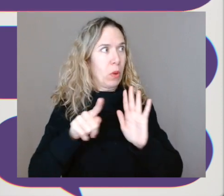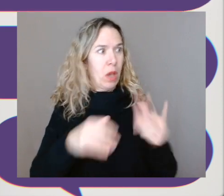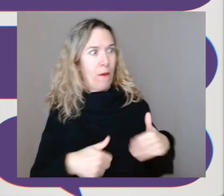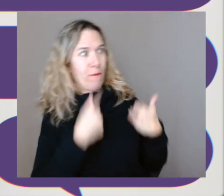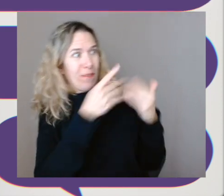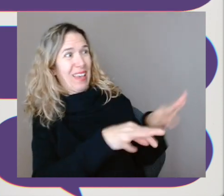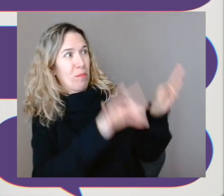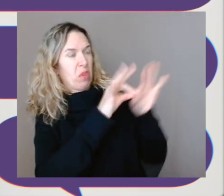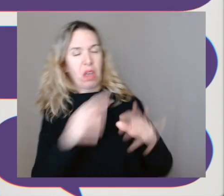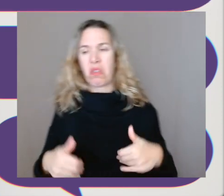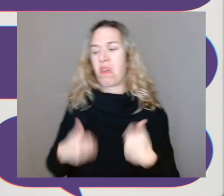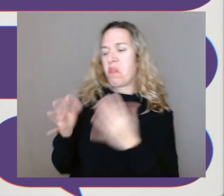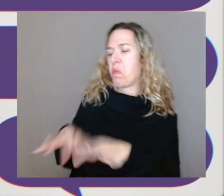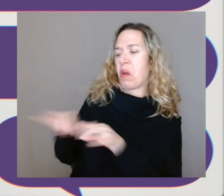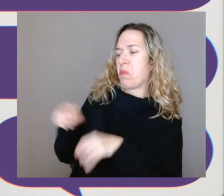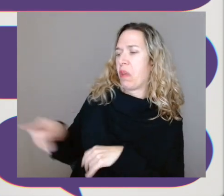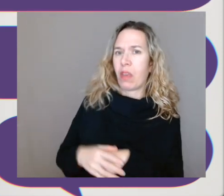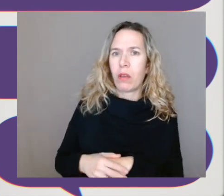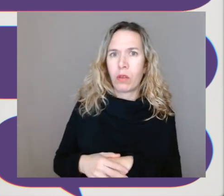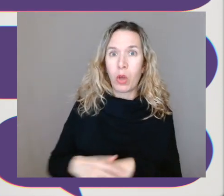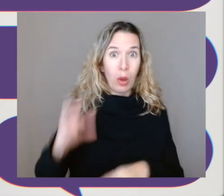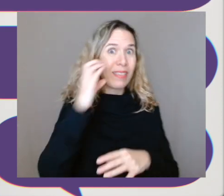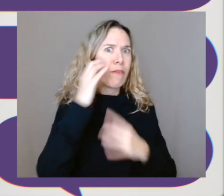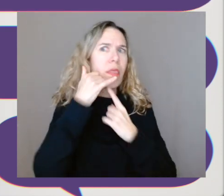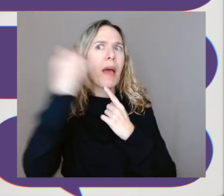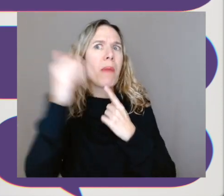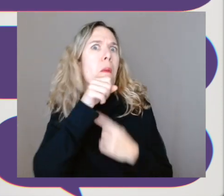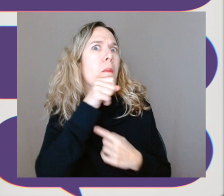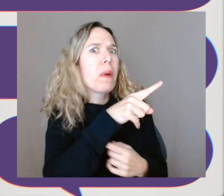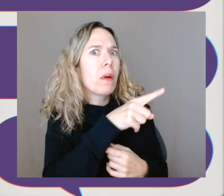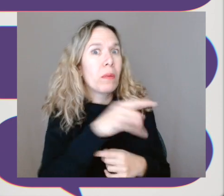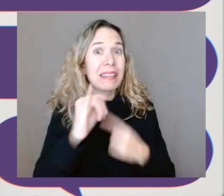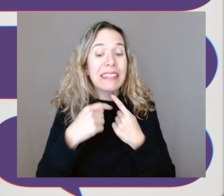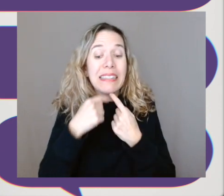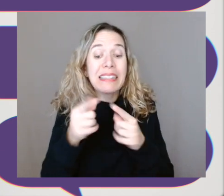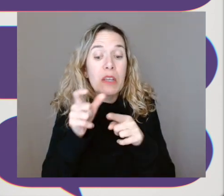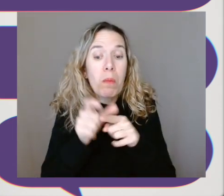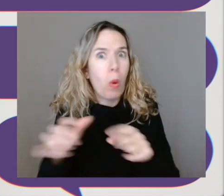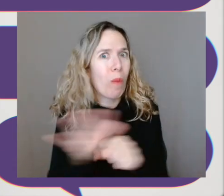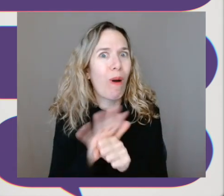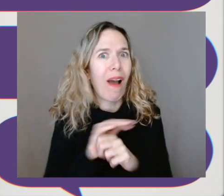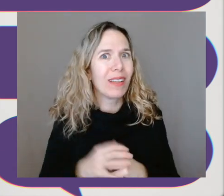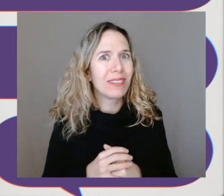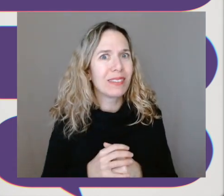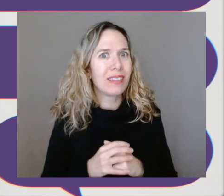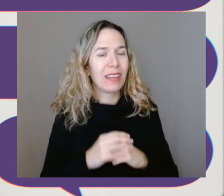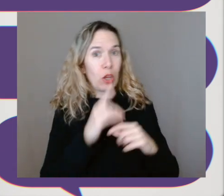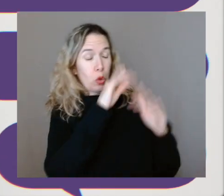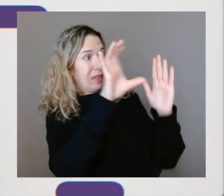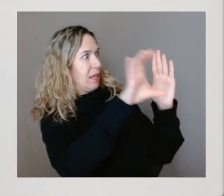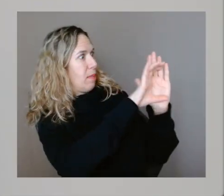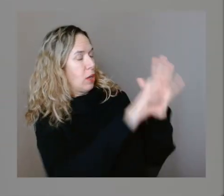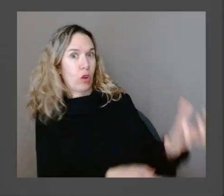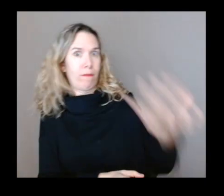comptent moins, où les téléphones sont dénonciateurs d'injustice parce que de juste le dire, c'est pas assez. Une image vaut mille